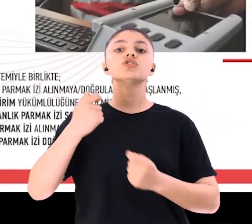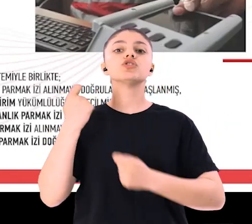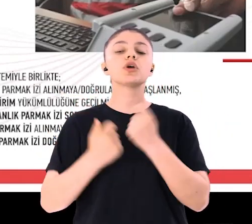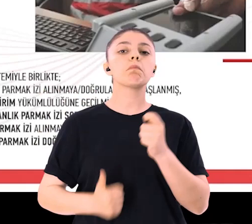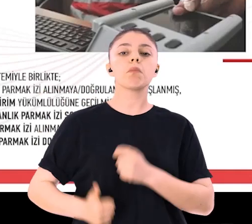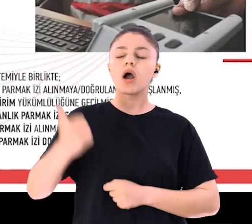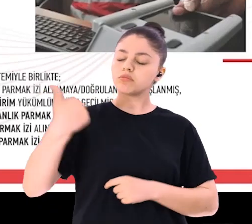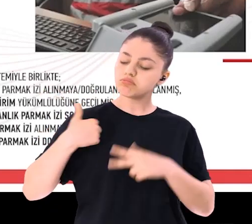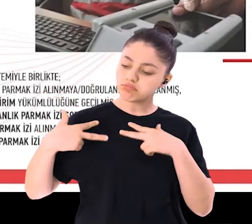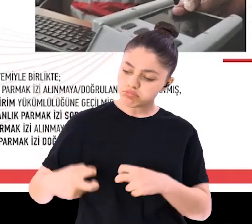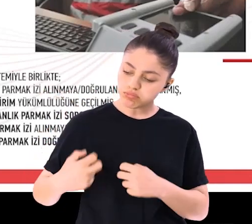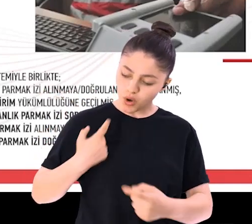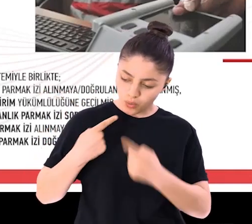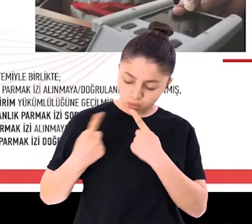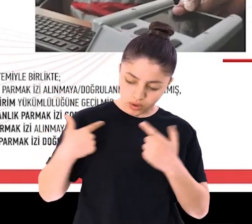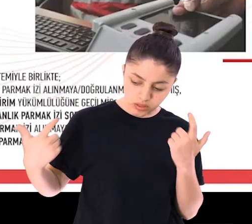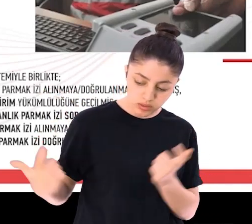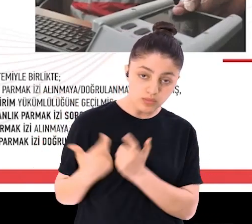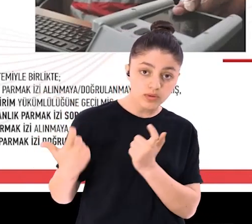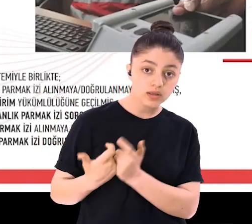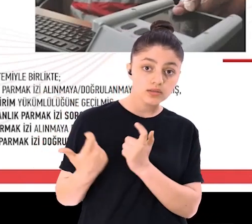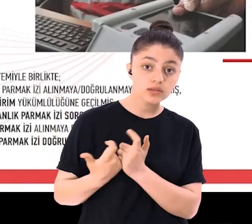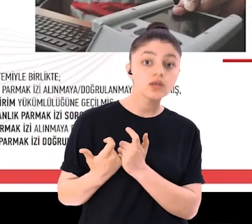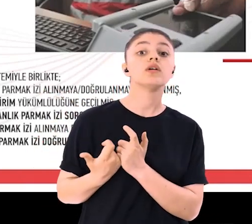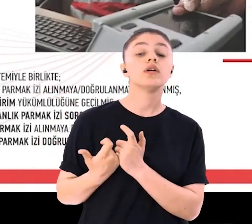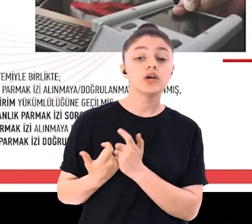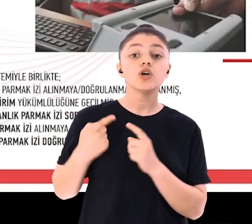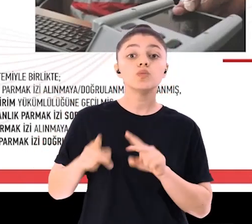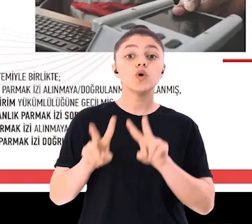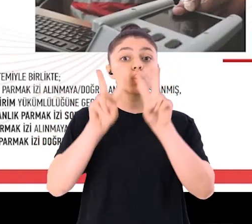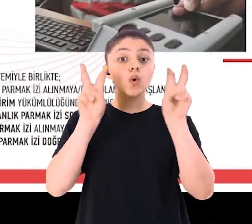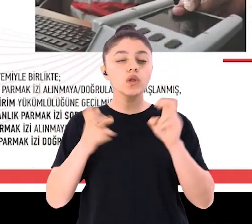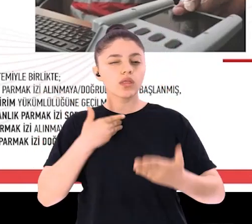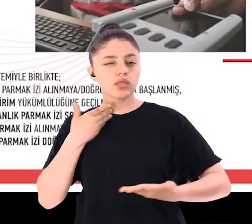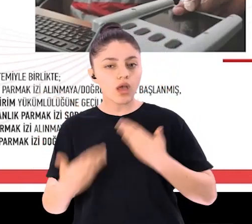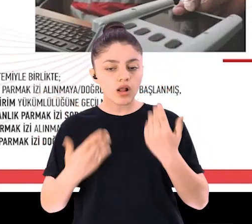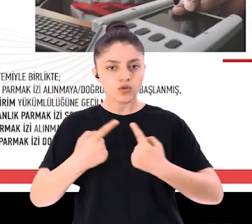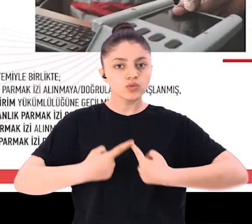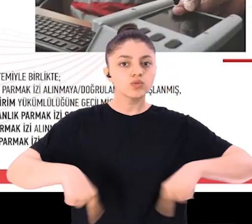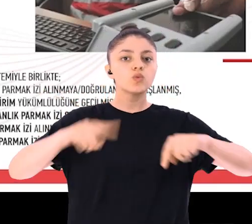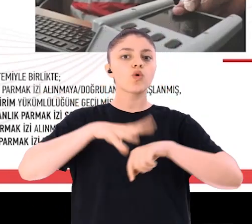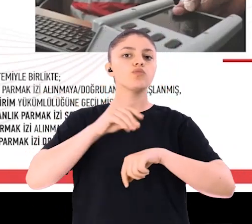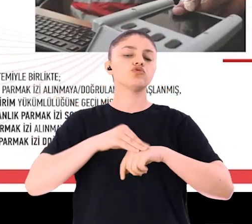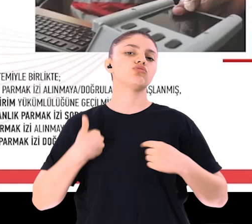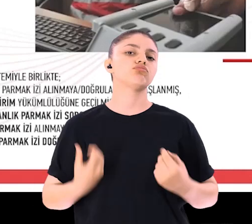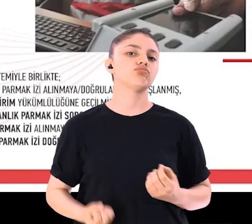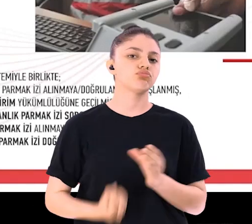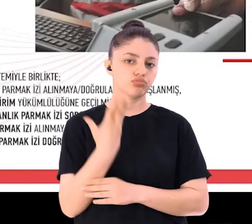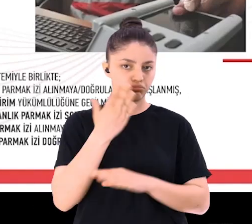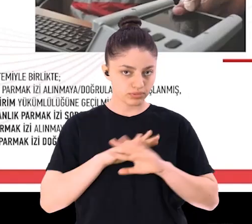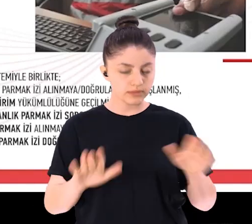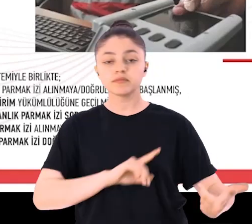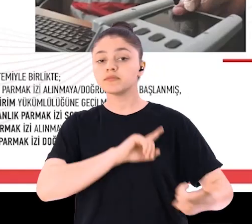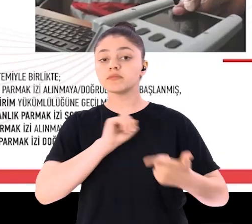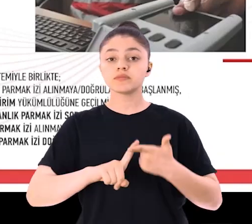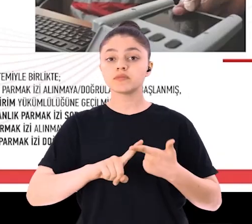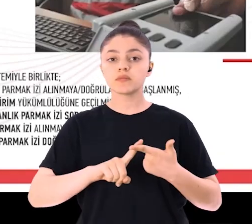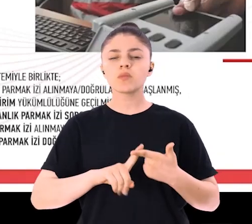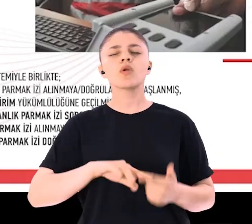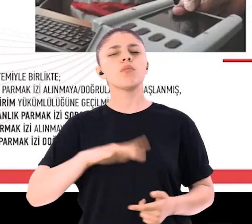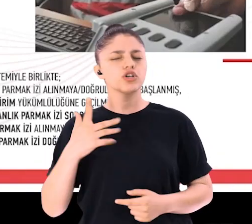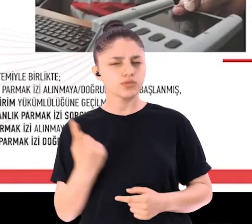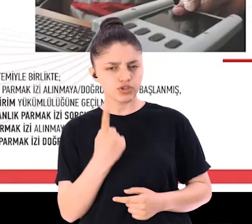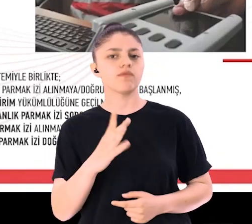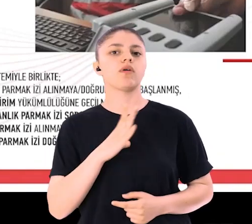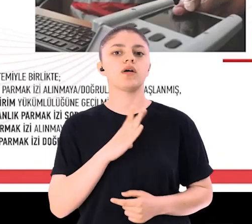Dışişleri Bakanlığımızla oturduk. Bir, ortaklaşa bu konuyu değerlendiren bir komisyon kurduk. İki,